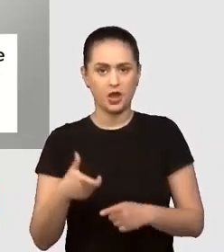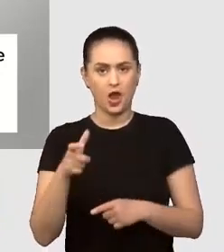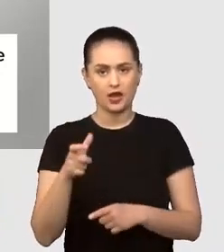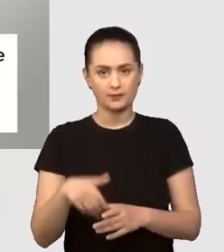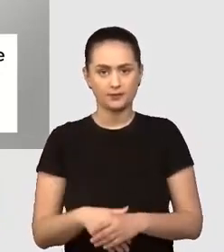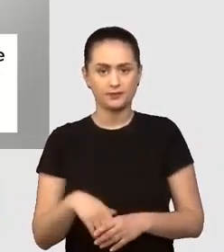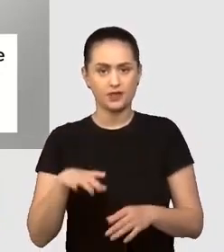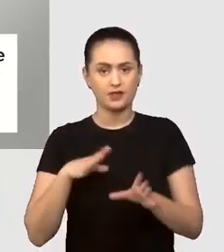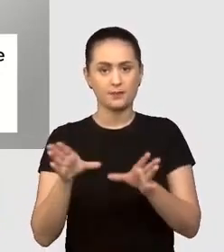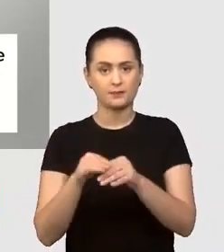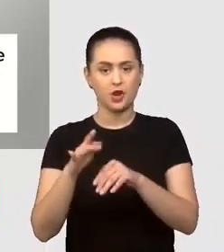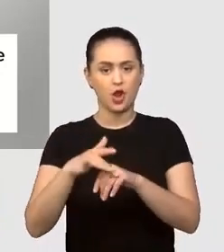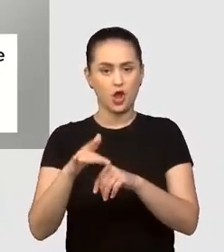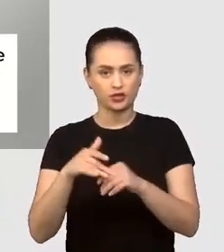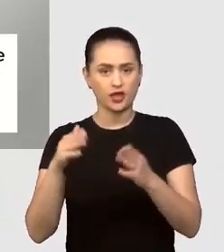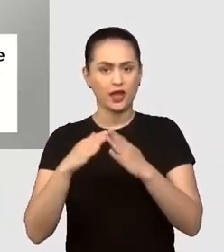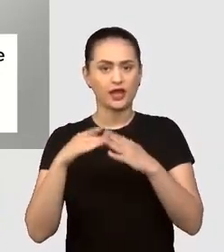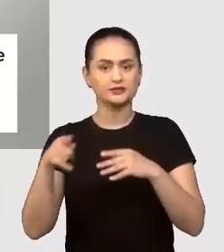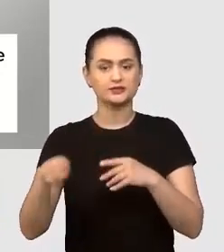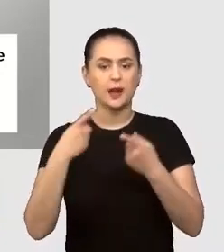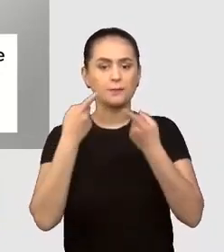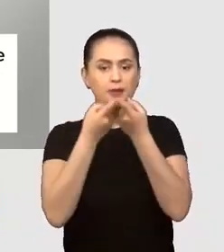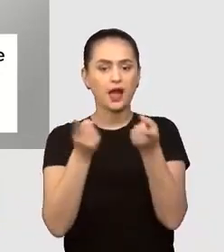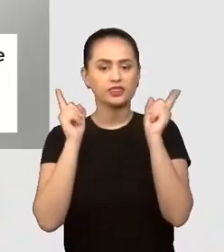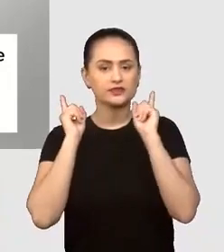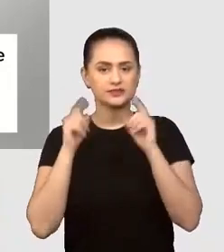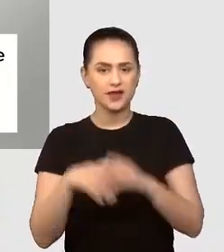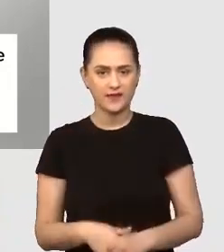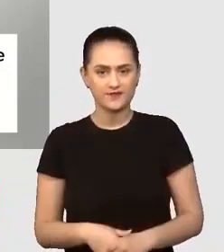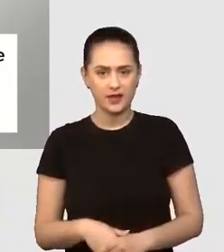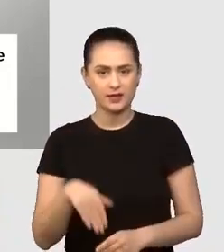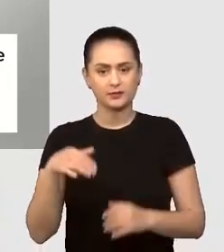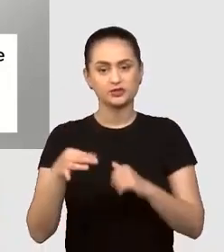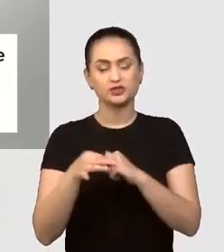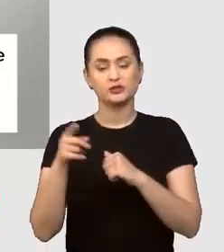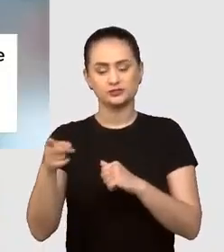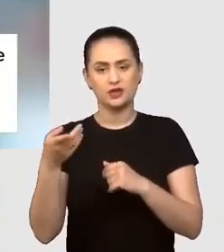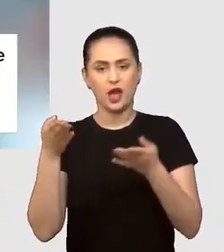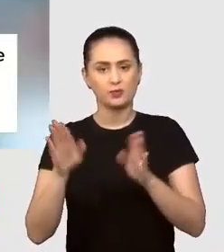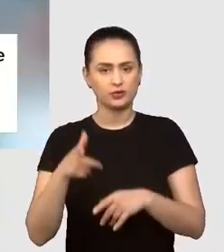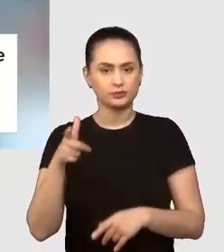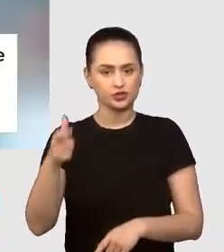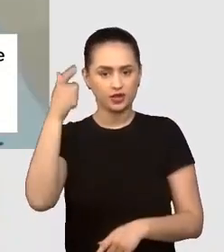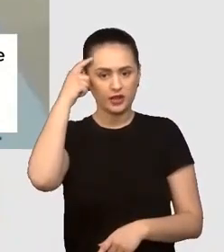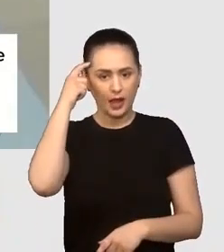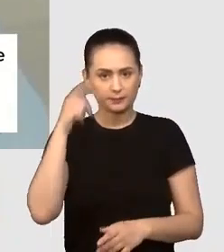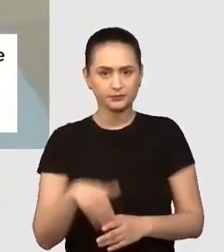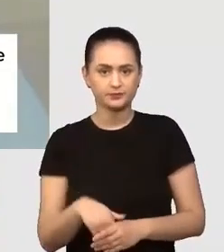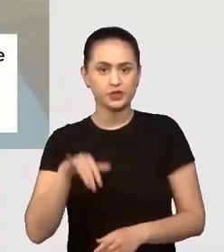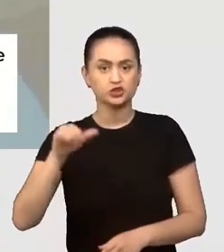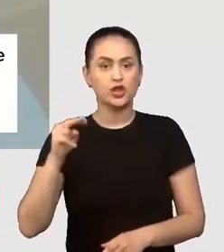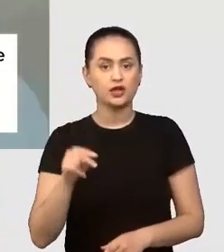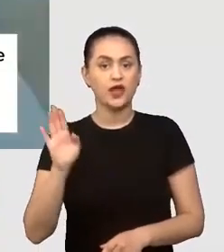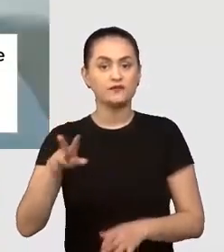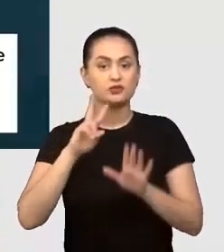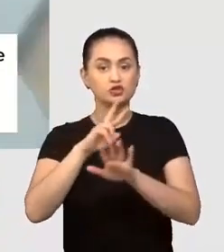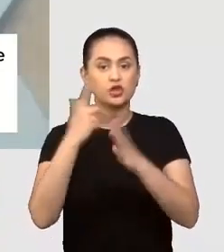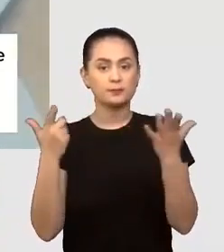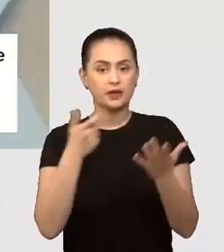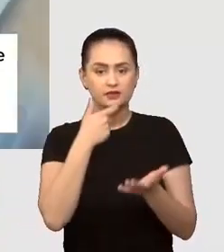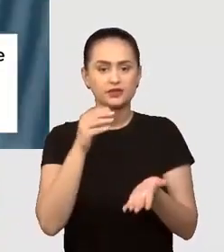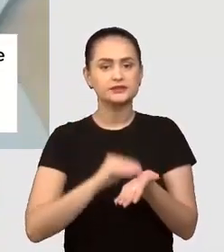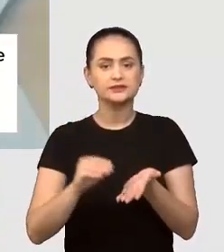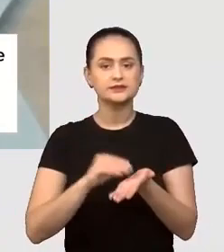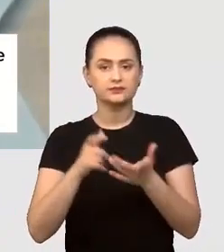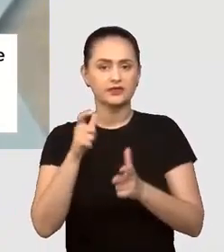9 mm. Era cu logodnica lui în casa lor de lângă Bratislava. Martina a fost împușcată în cap. Ian avea doar 27 de